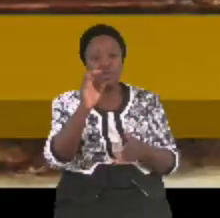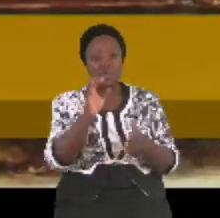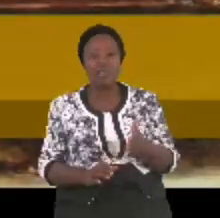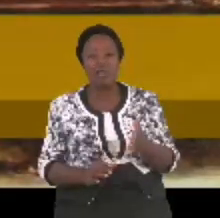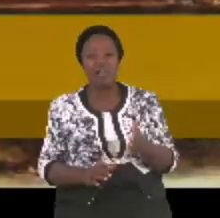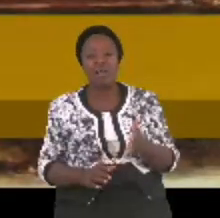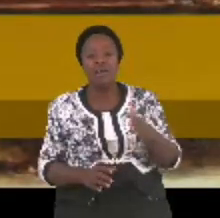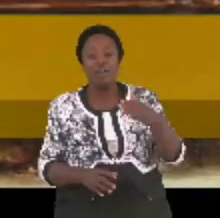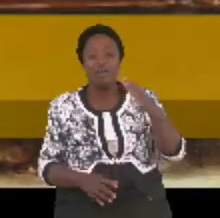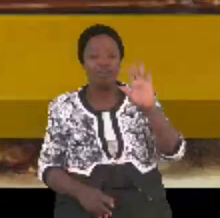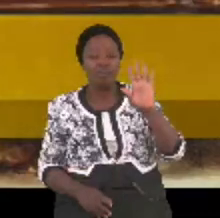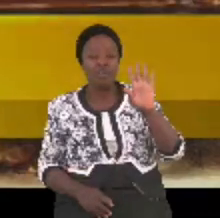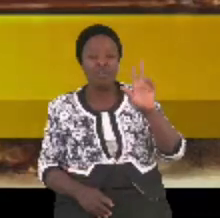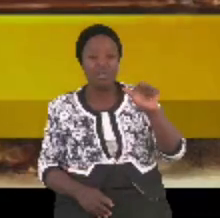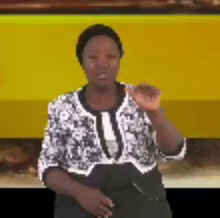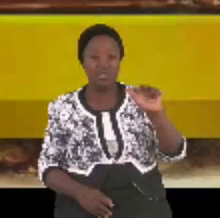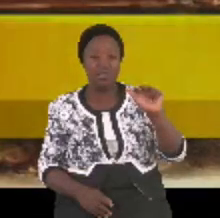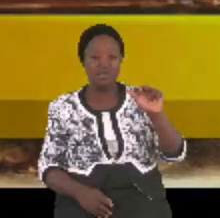Verset 12.